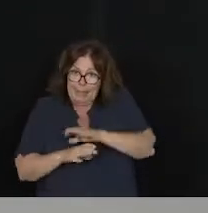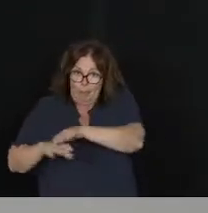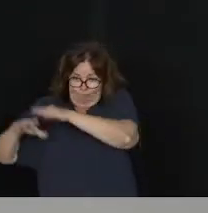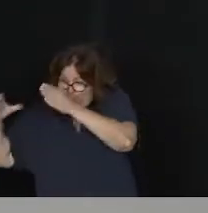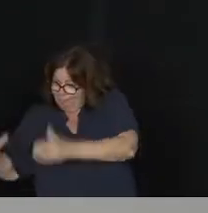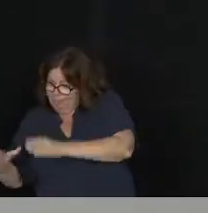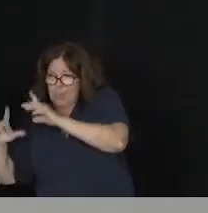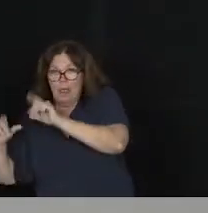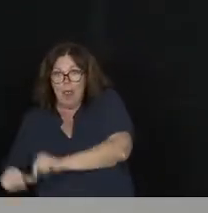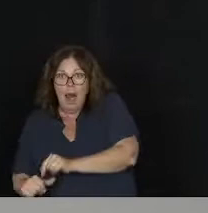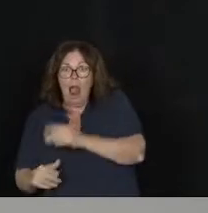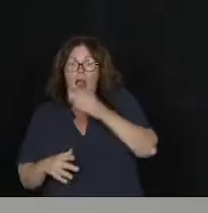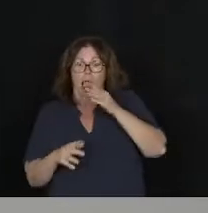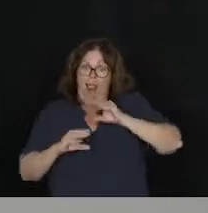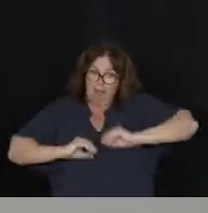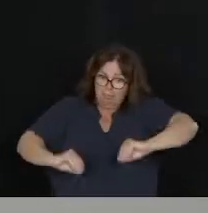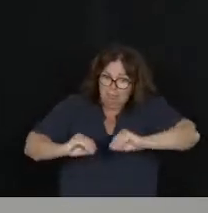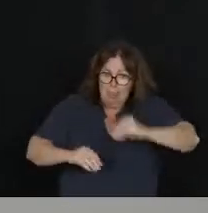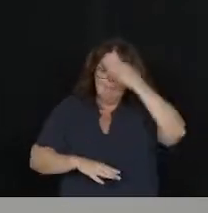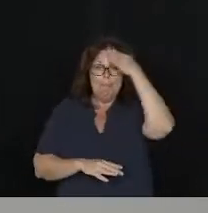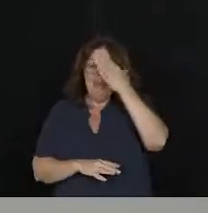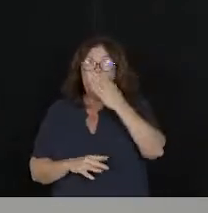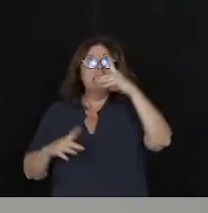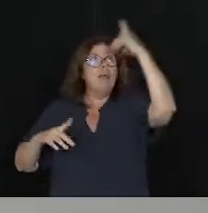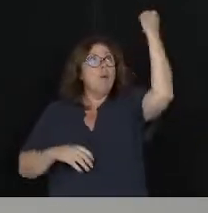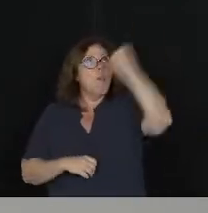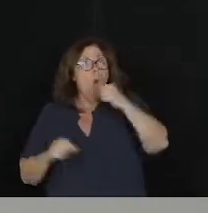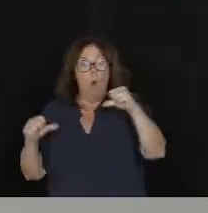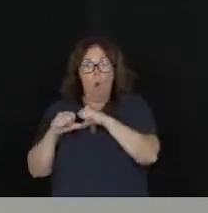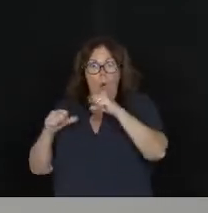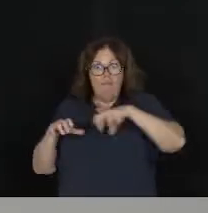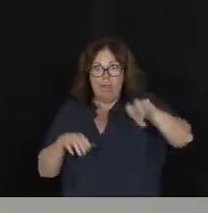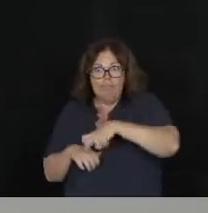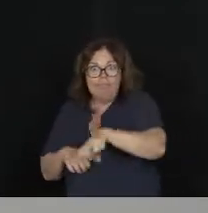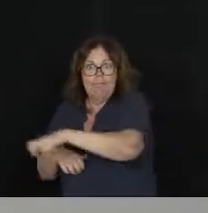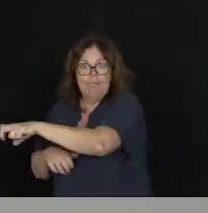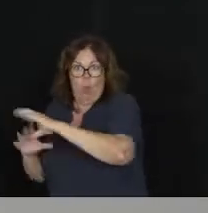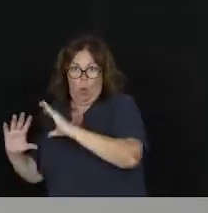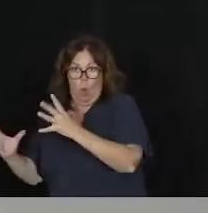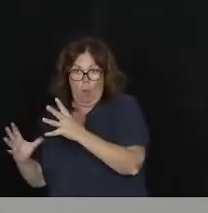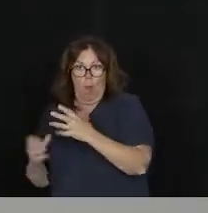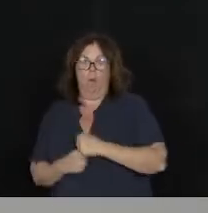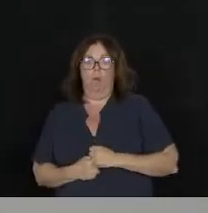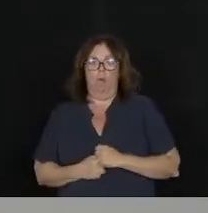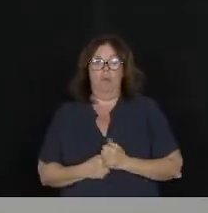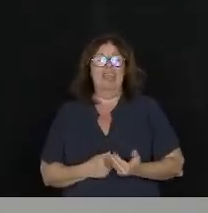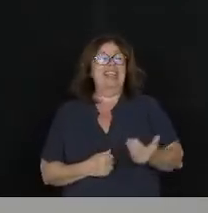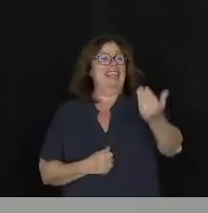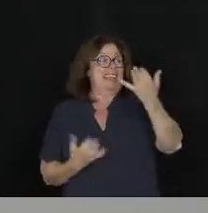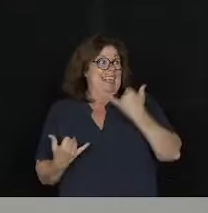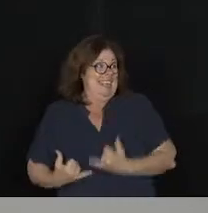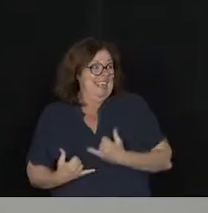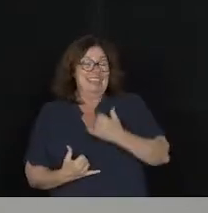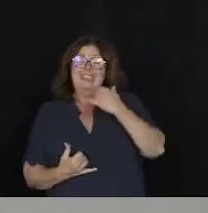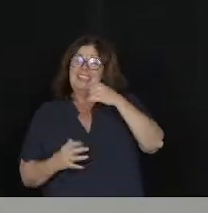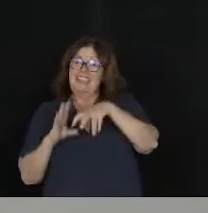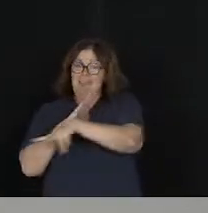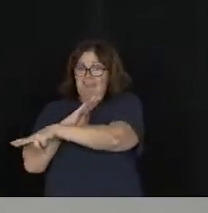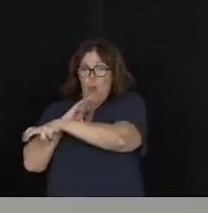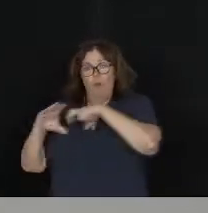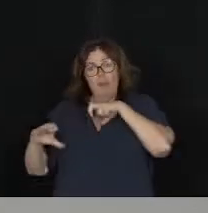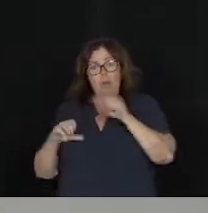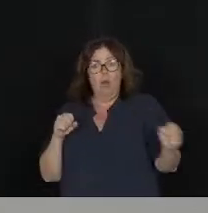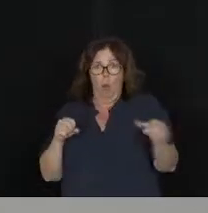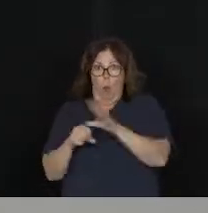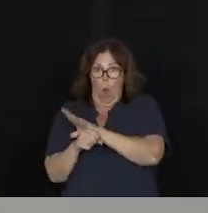le comportement à adopter en cas d'alerte aérienne, etc., etc. Alors même qu'ici, depuis le grand confinement de 2020, la pandémie avait